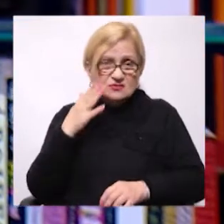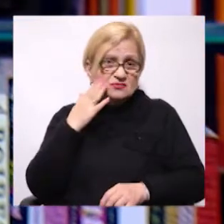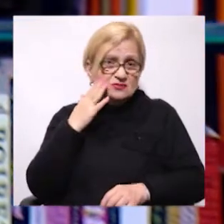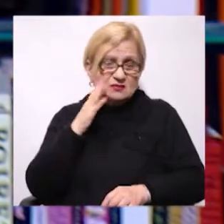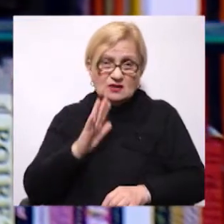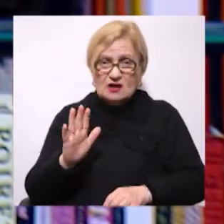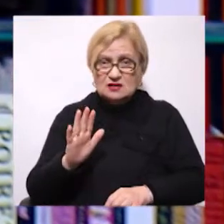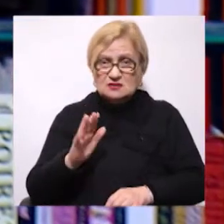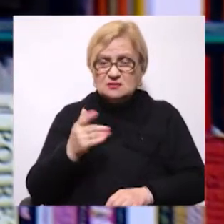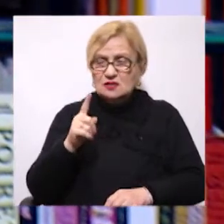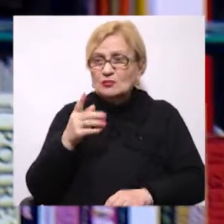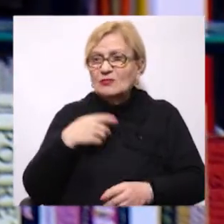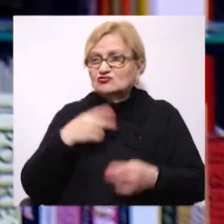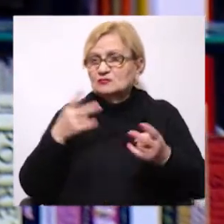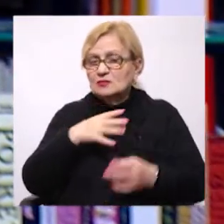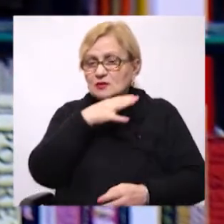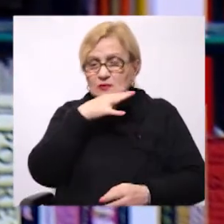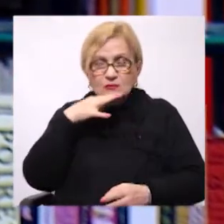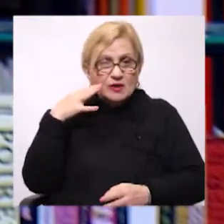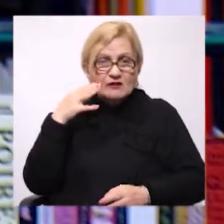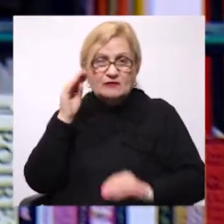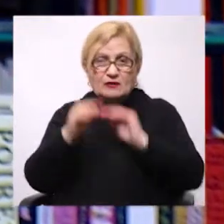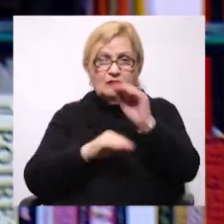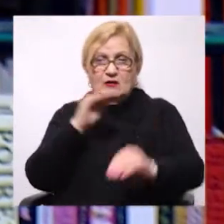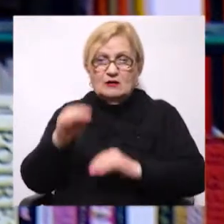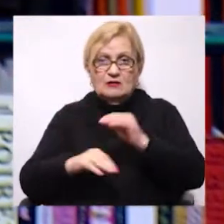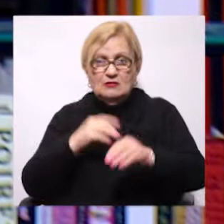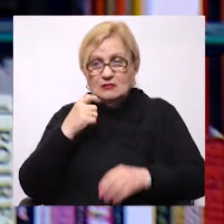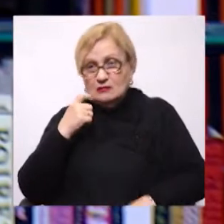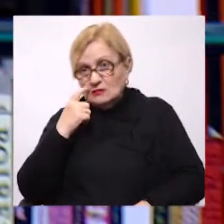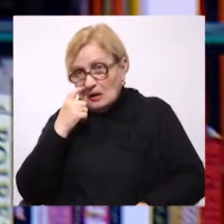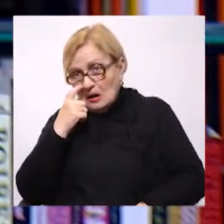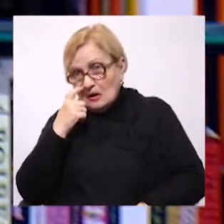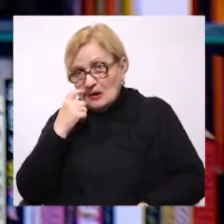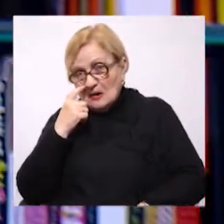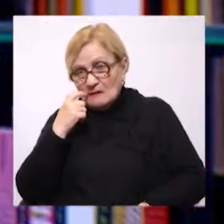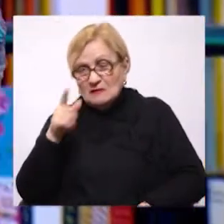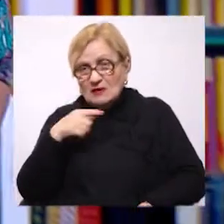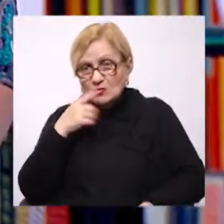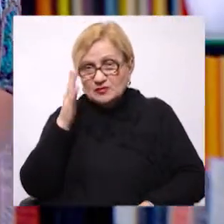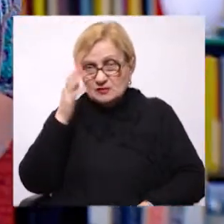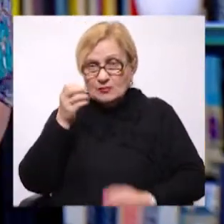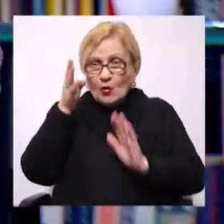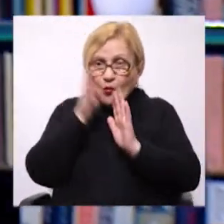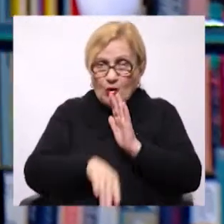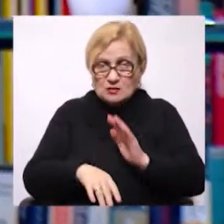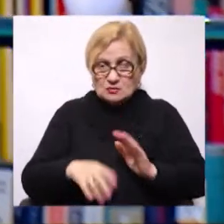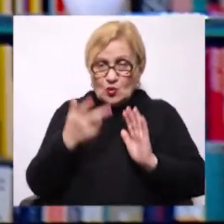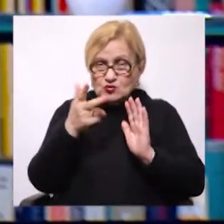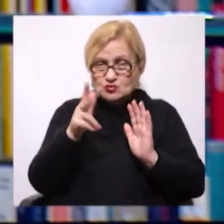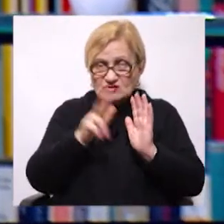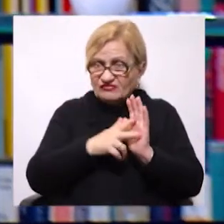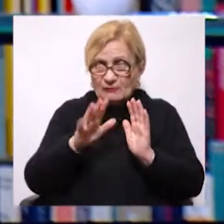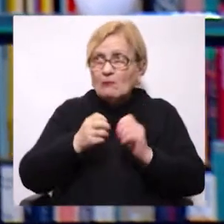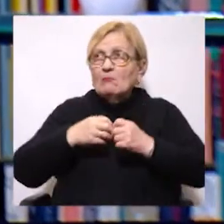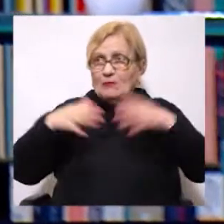შემოვიტანოთ და ჩვენი ახალი მოსწავლენი ძალიან მადლობელნი იქნებიან. ანუ აქ ირონიულად აღნიშნავს. მისი ერთ-ერთი მიზანი, რატომაც